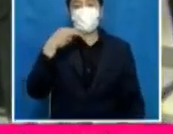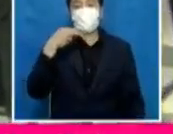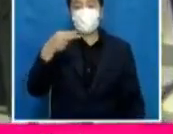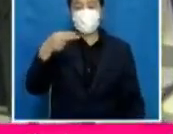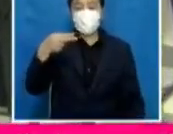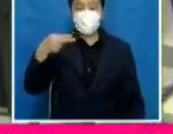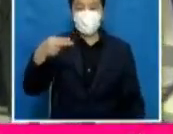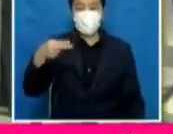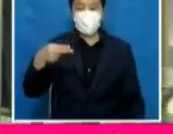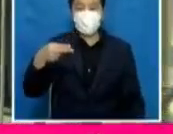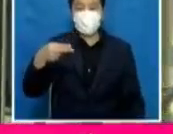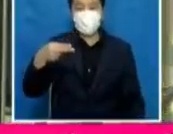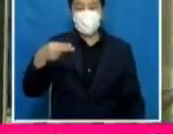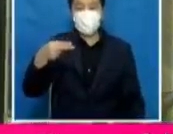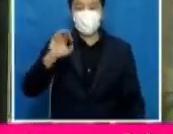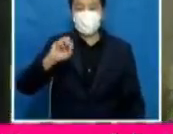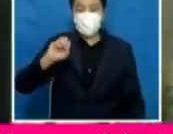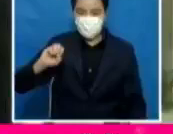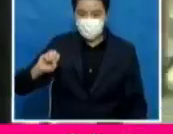หลักหมื่น